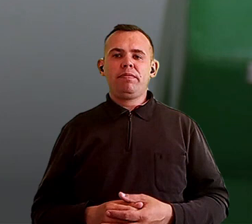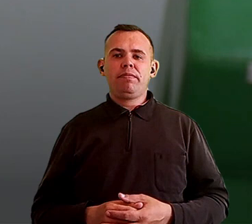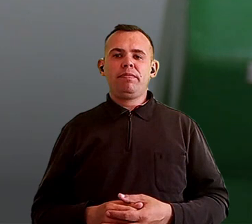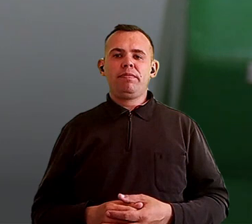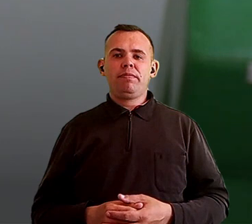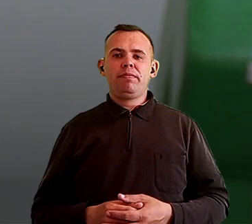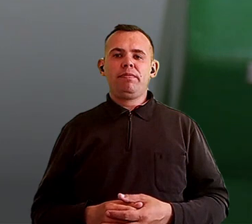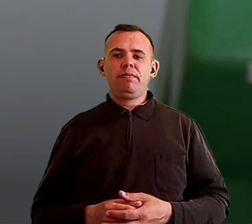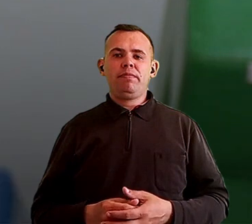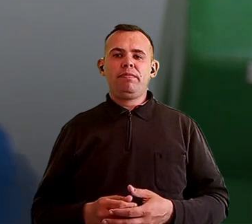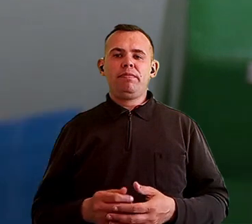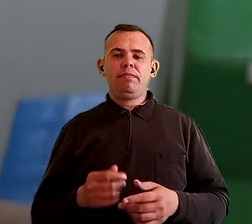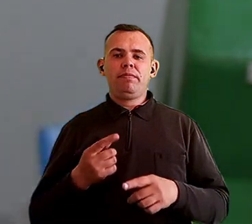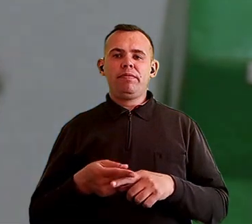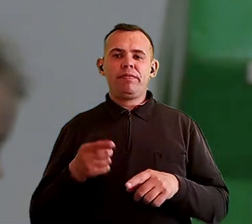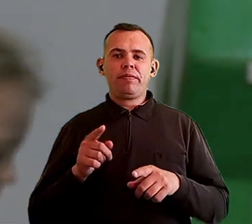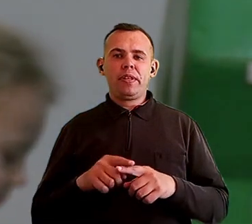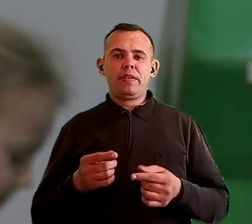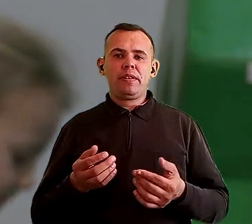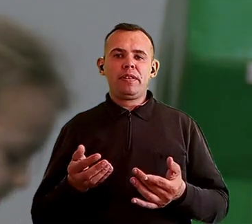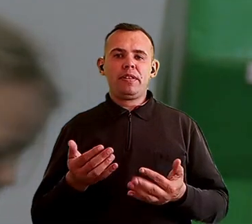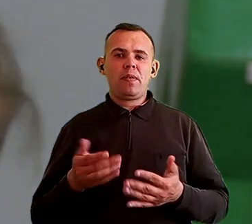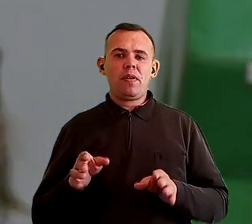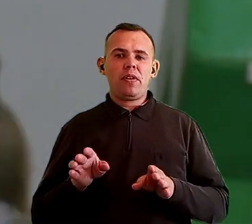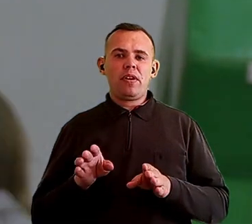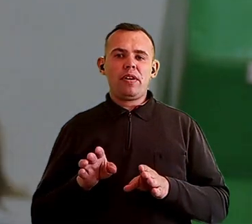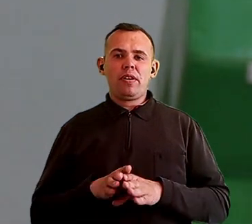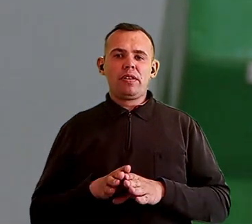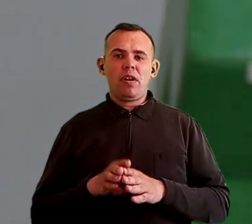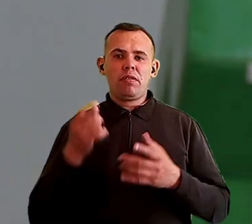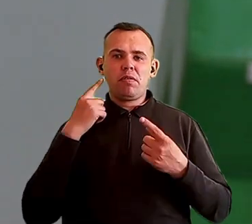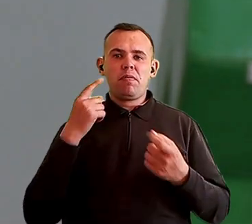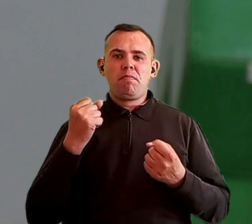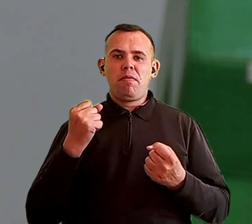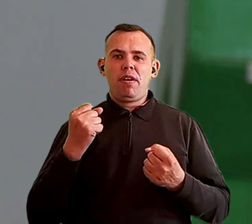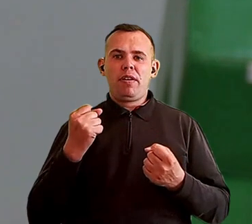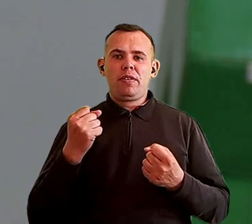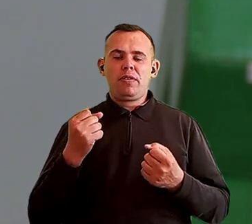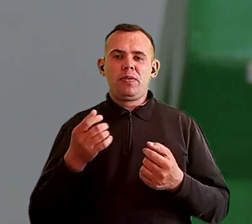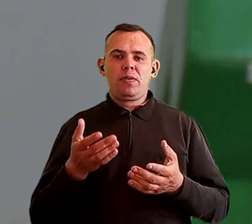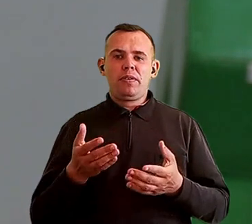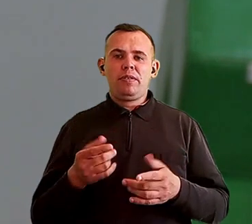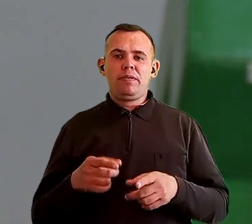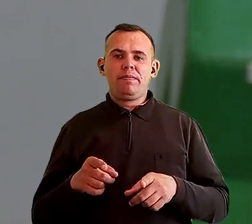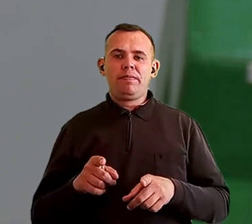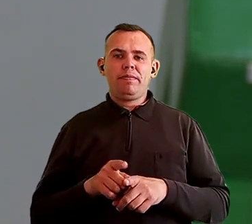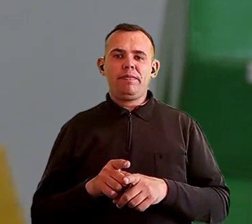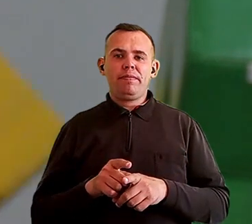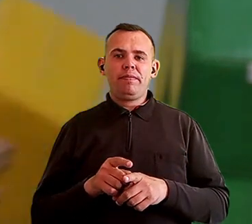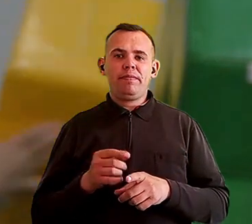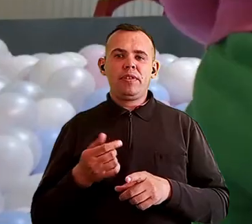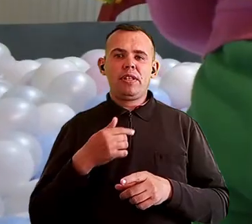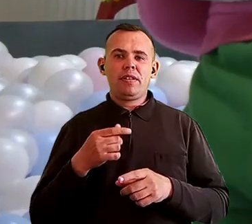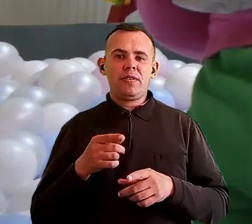не зрозуміють до одного моменту, поки так бахнуло над головою, що Емілія, в неї трусились коліна, і я її заспокоював 20 хвилин,